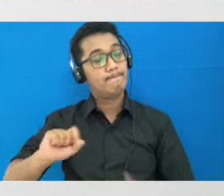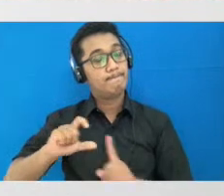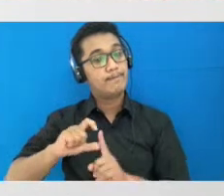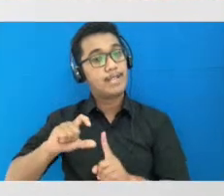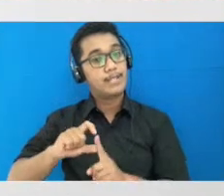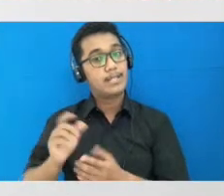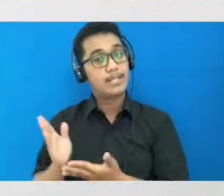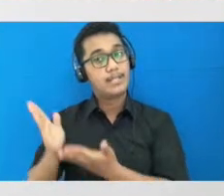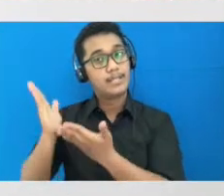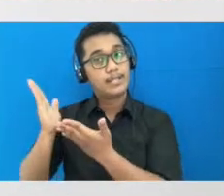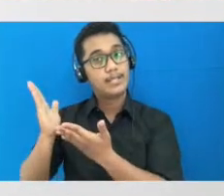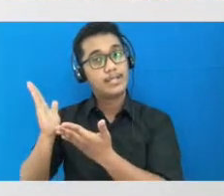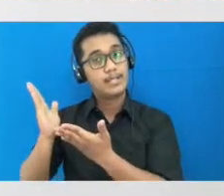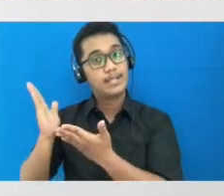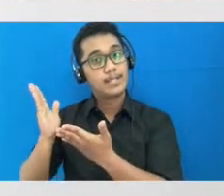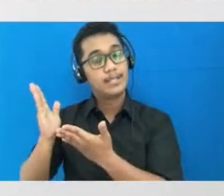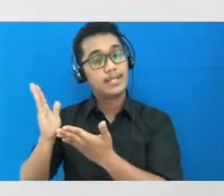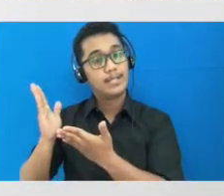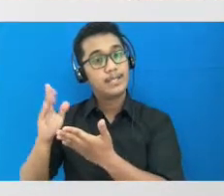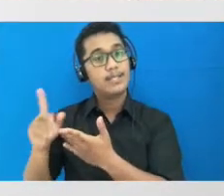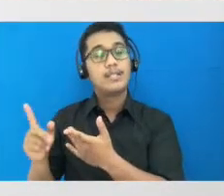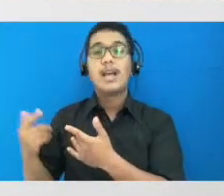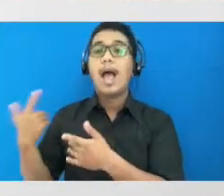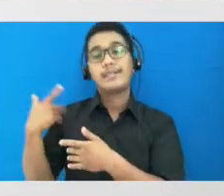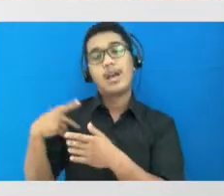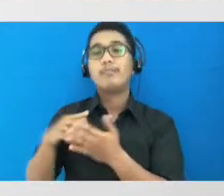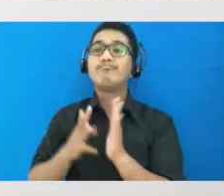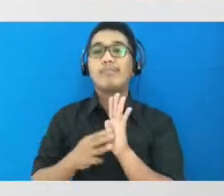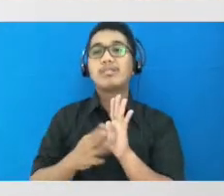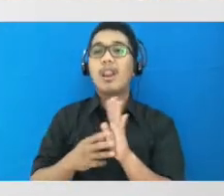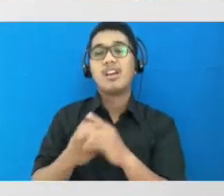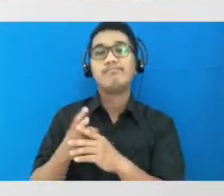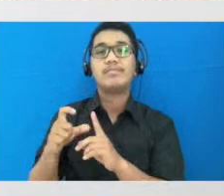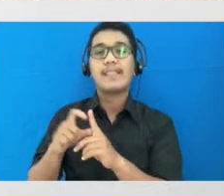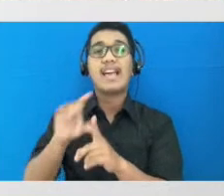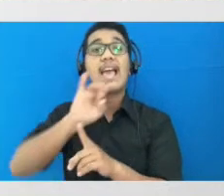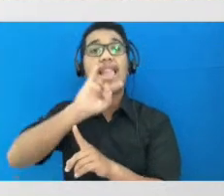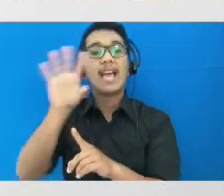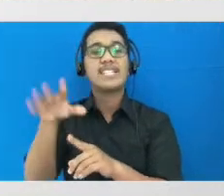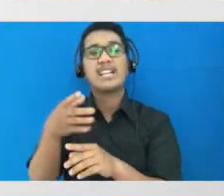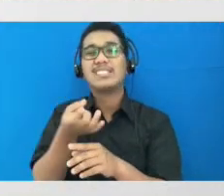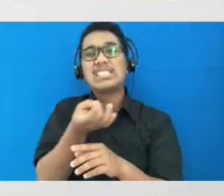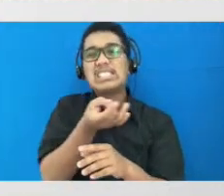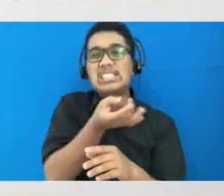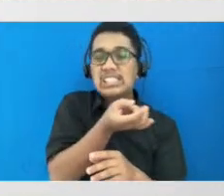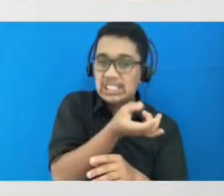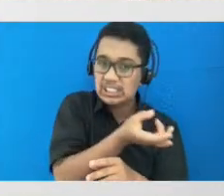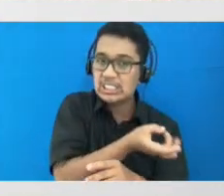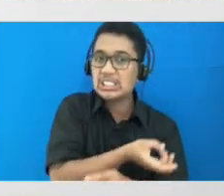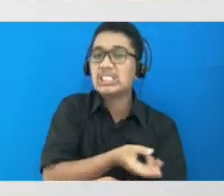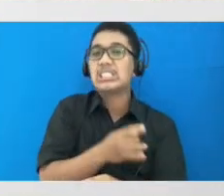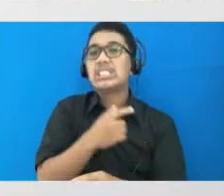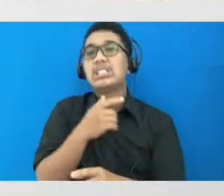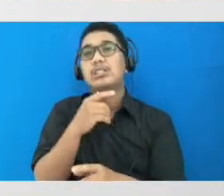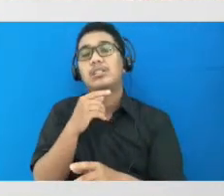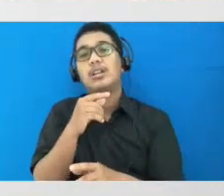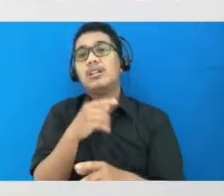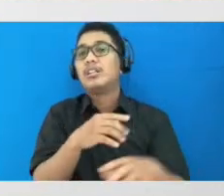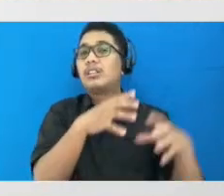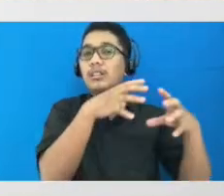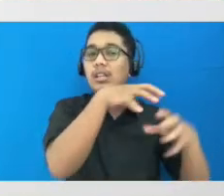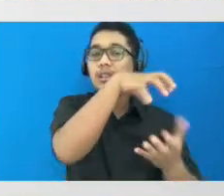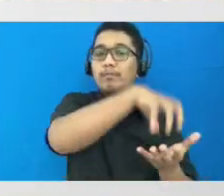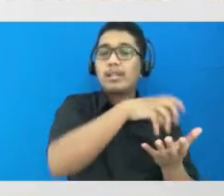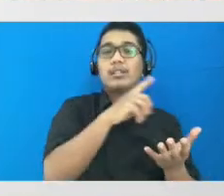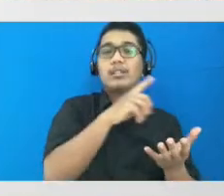ini, ada beberapa data breach yang minor, instansi apa yang lebih kecil, baik instansi pemerintah maupun industri